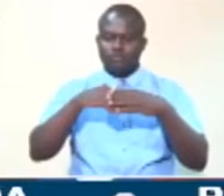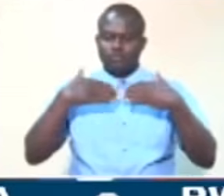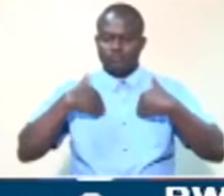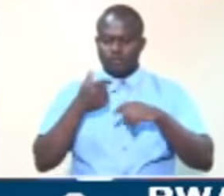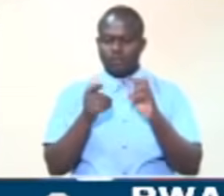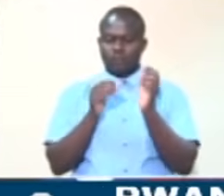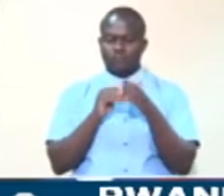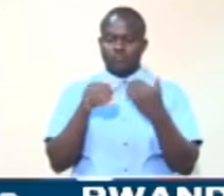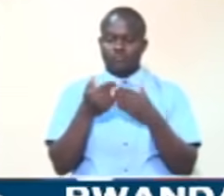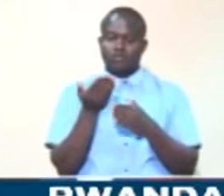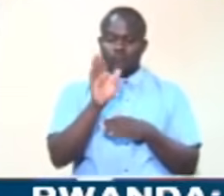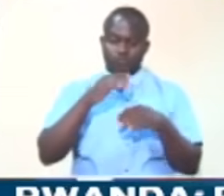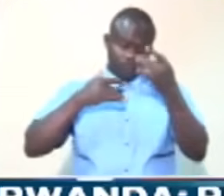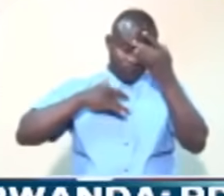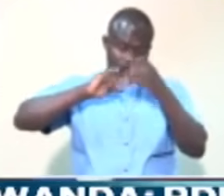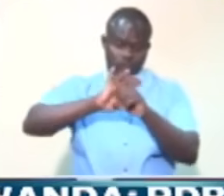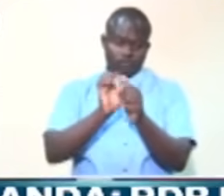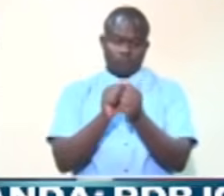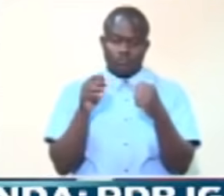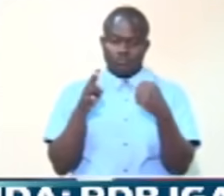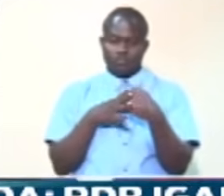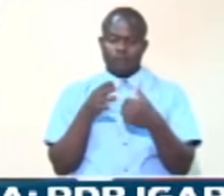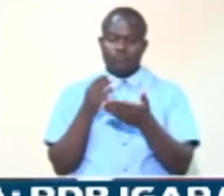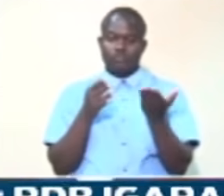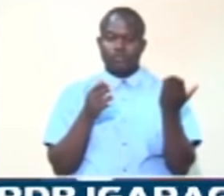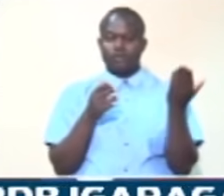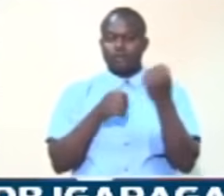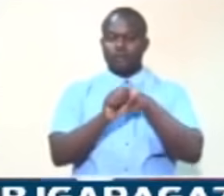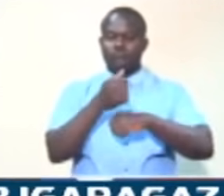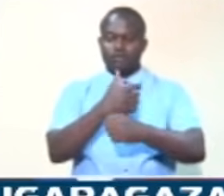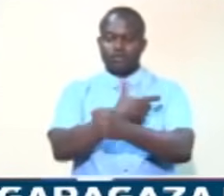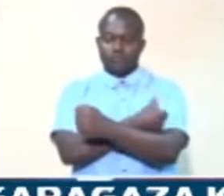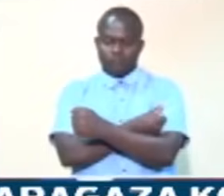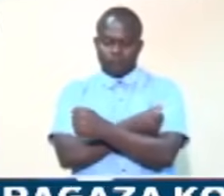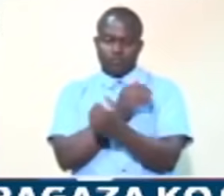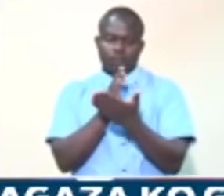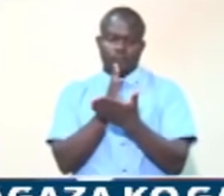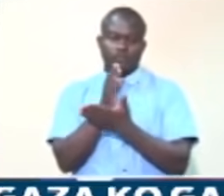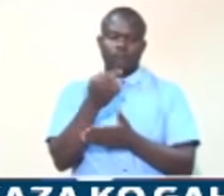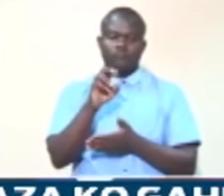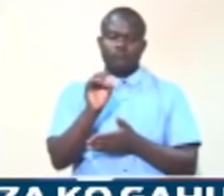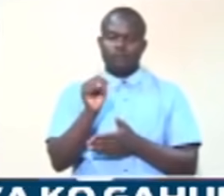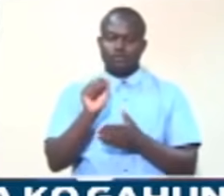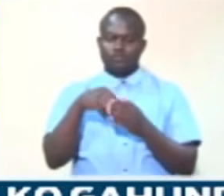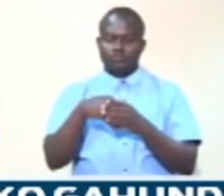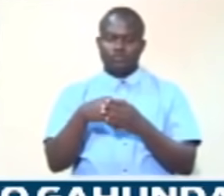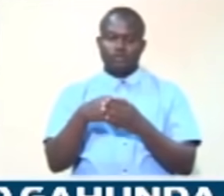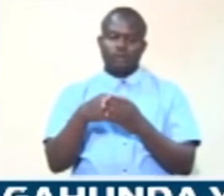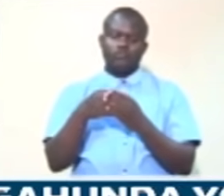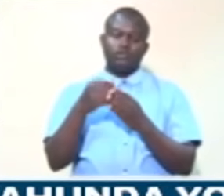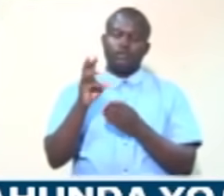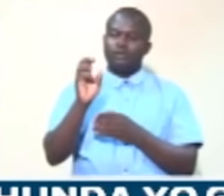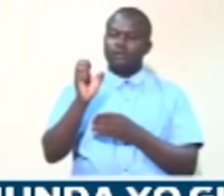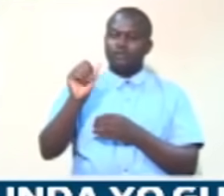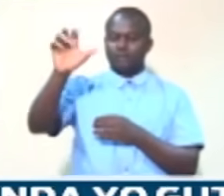buzima ariko noneho tugaruke ku cyorezo cya COVID-19 igikorwa cyo gukingira nibyo Gloria abagororwa ku kirwa cya